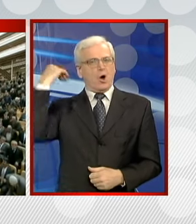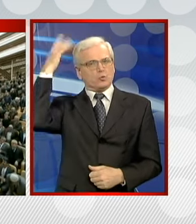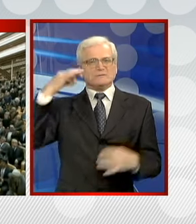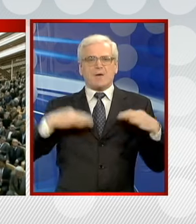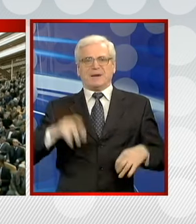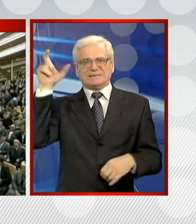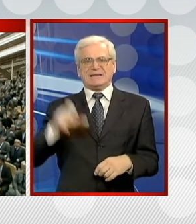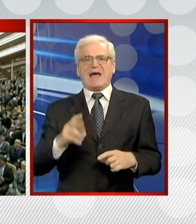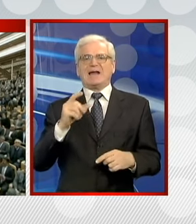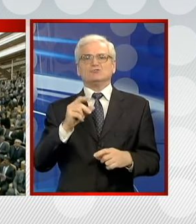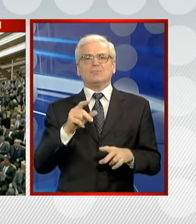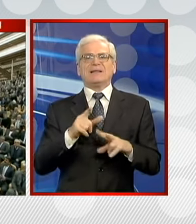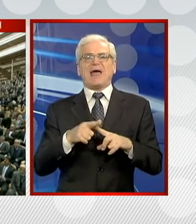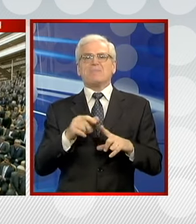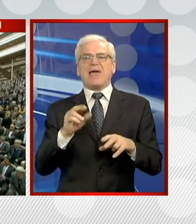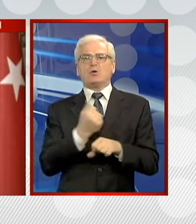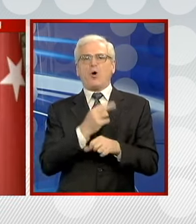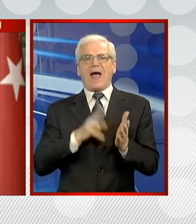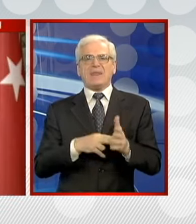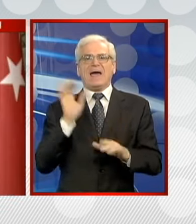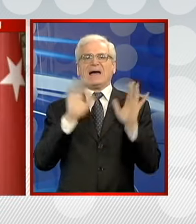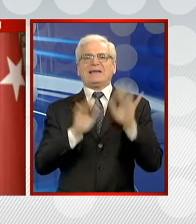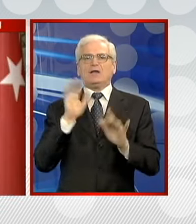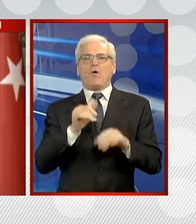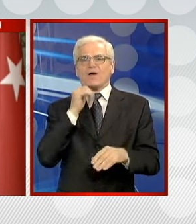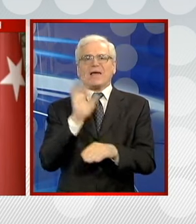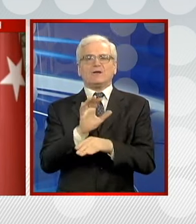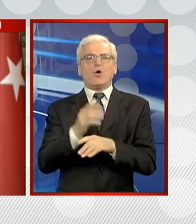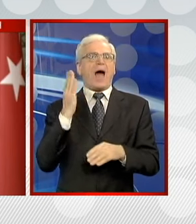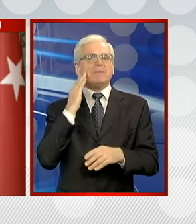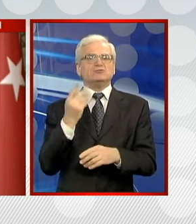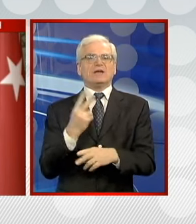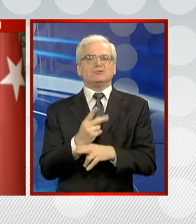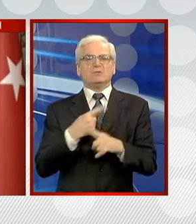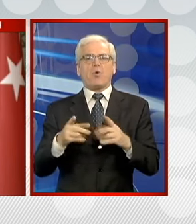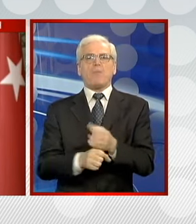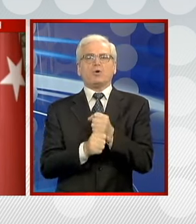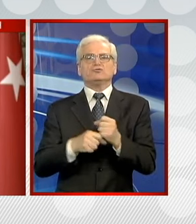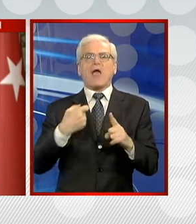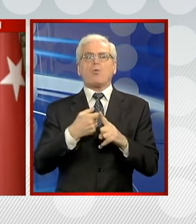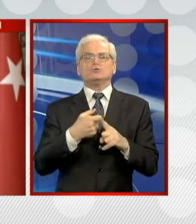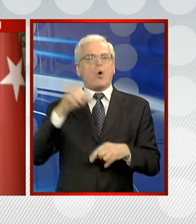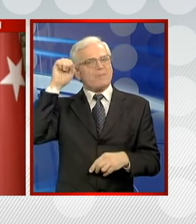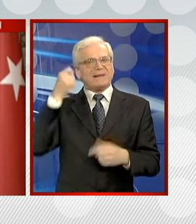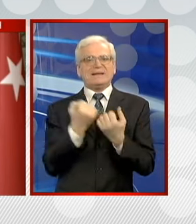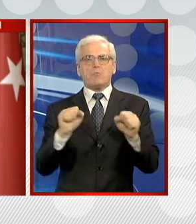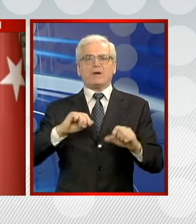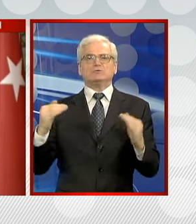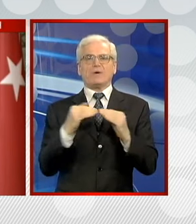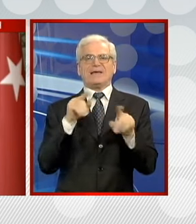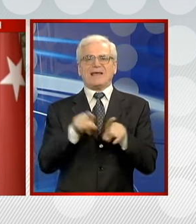Turski predsjednik Recep Tayyip Erdogan kritikovao je Sjedinjene Američke Države zbog podrške Kurdskoj partiji demokratskog jedinstva u